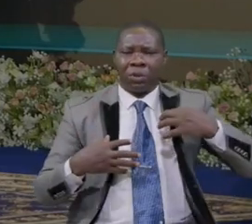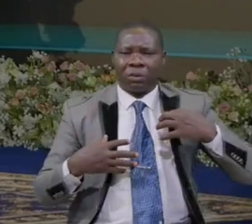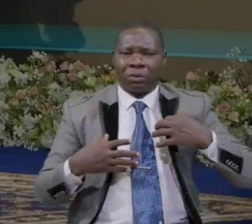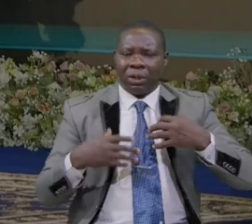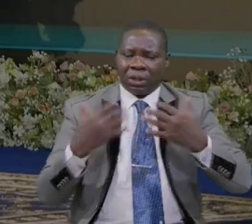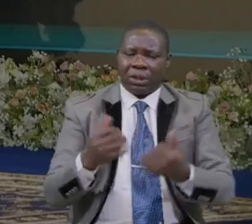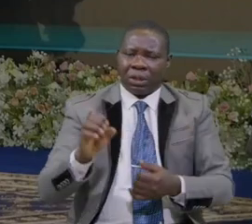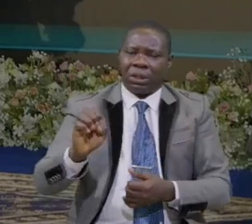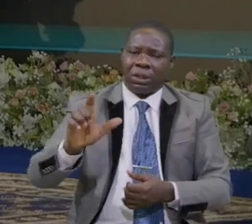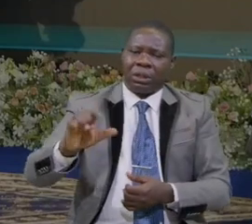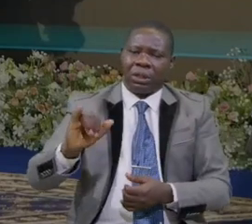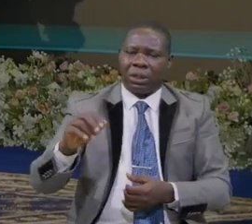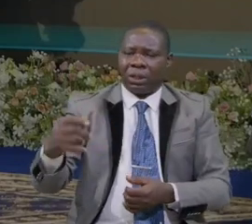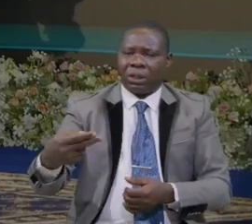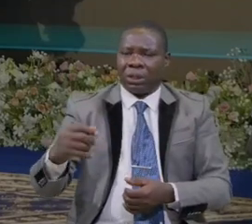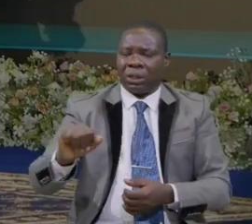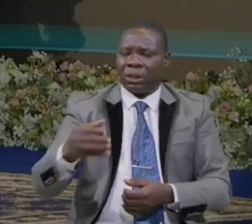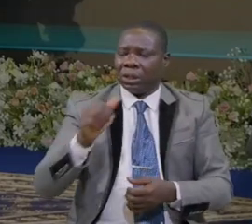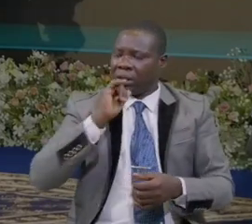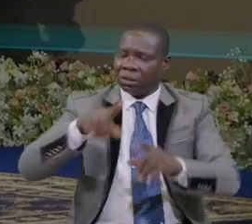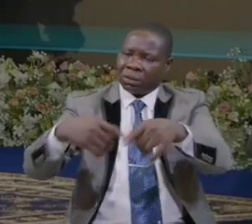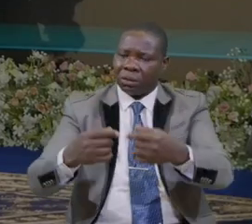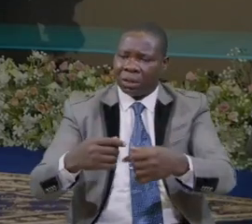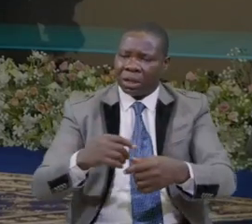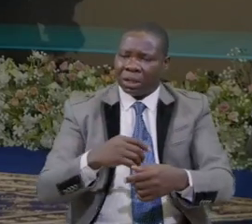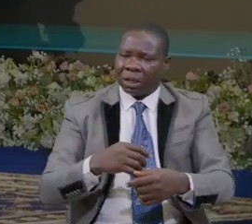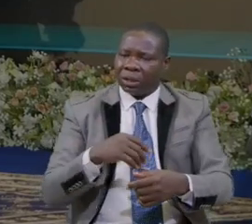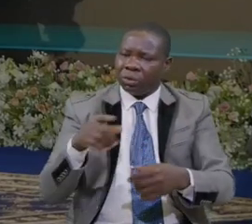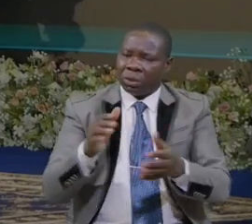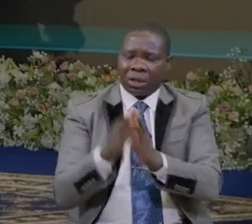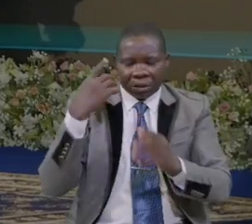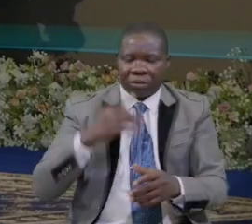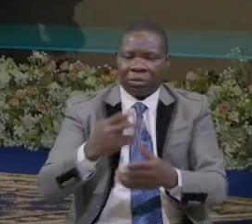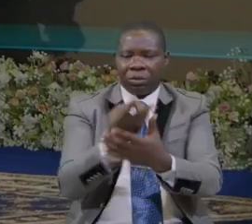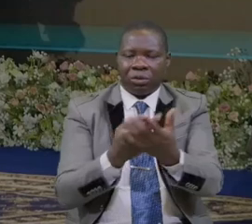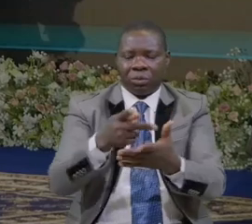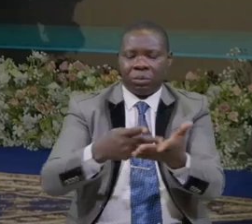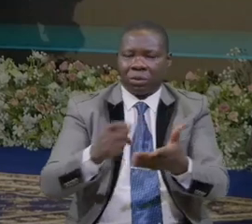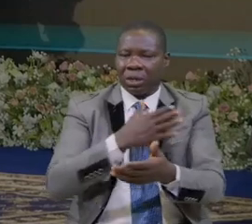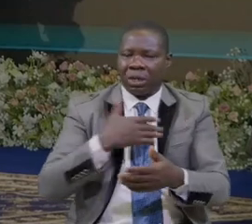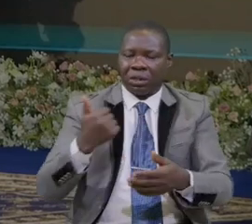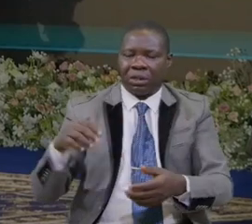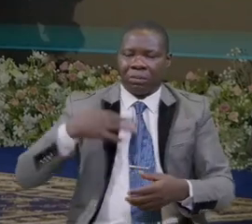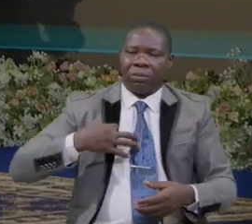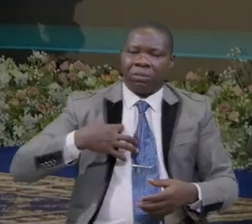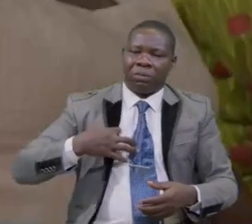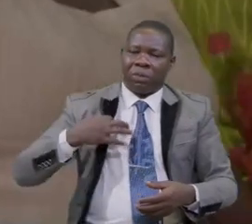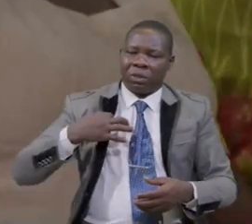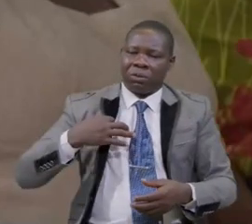tu demandes le manteau. Et on, le manteau est tombé pour toi. Il a pris. Tu vas